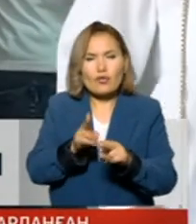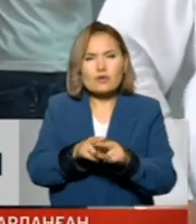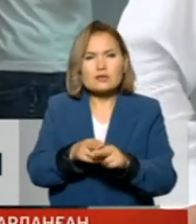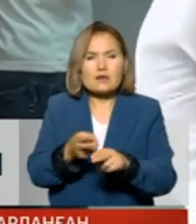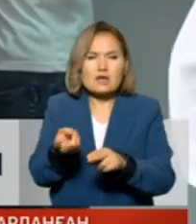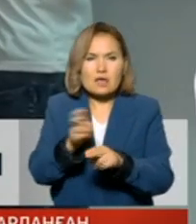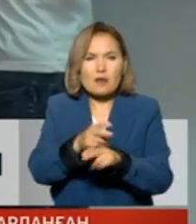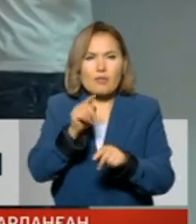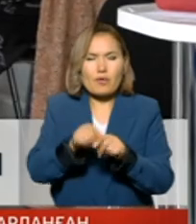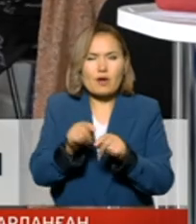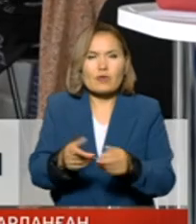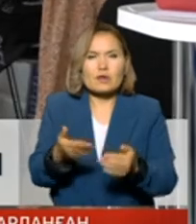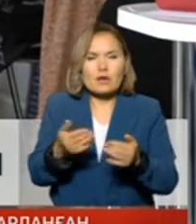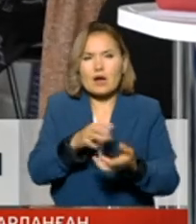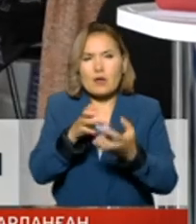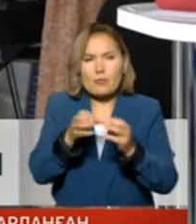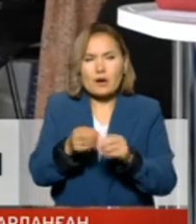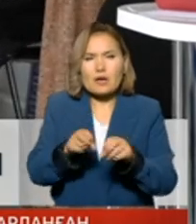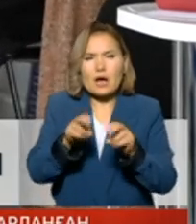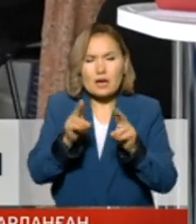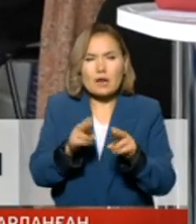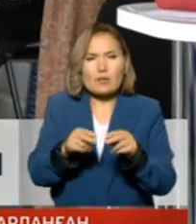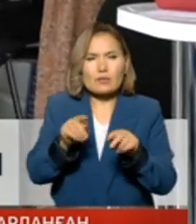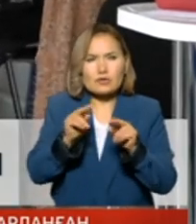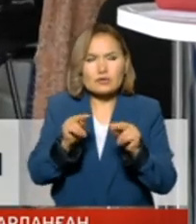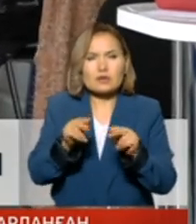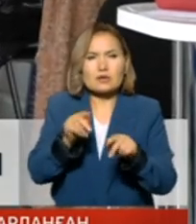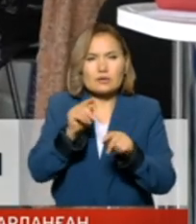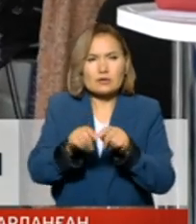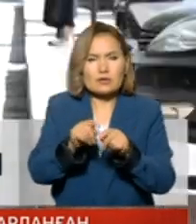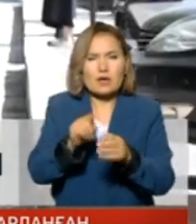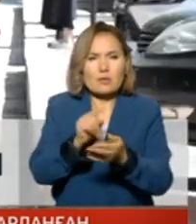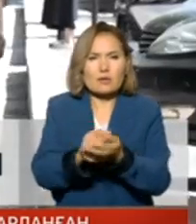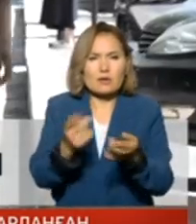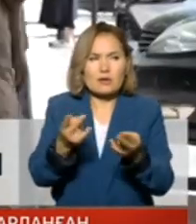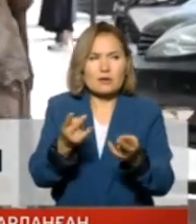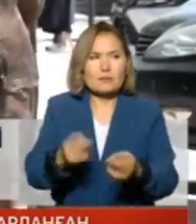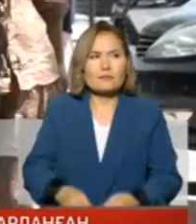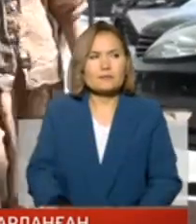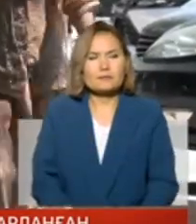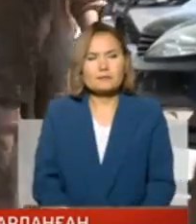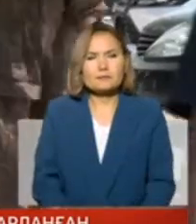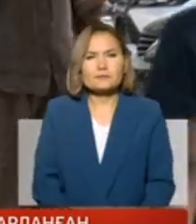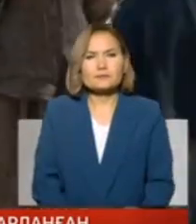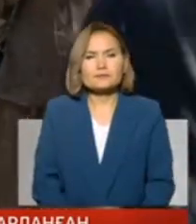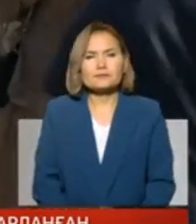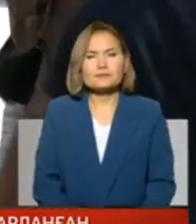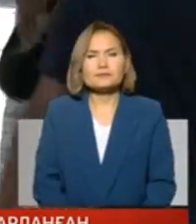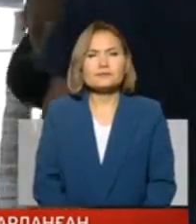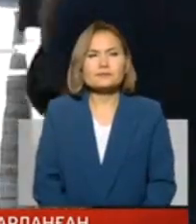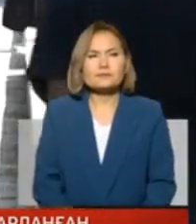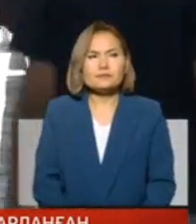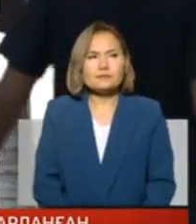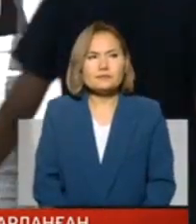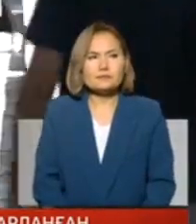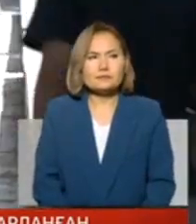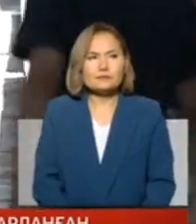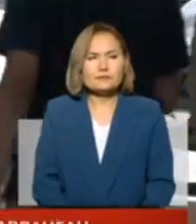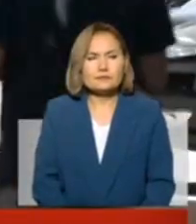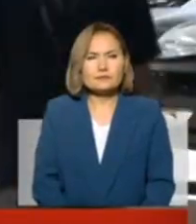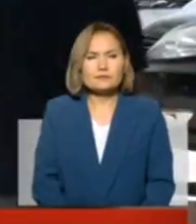орган қызметкерлерін қатыстыра отырып ашық тексеріс болғанын қалайды. Ғани Қалмахан, Нұрлан Нұрбек, Қазақстан ұлттық телеарнасы, Шымкент.